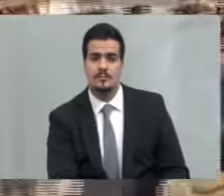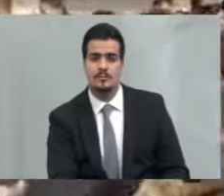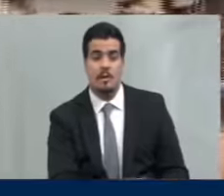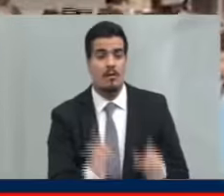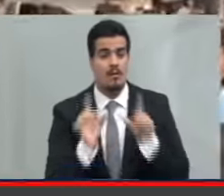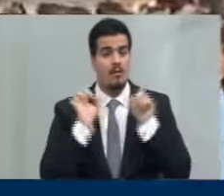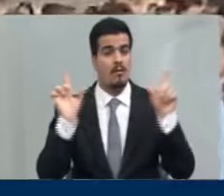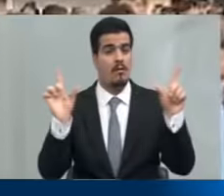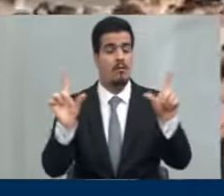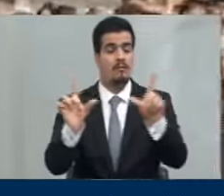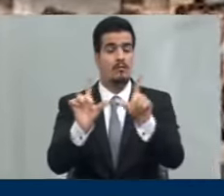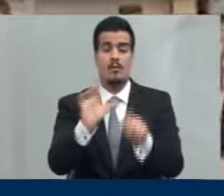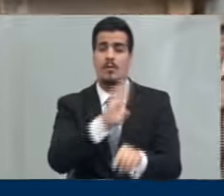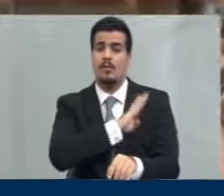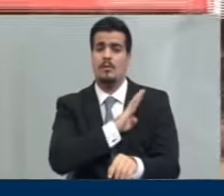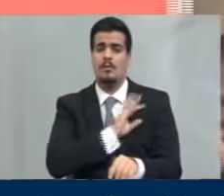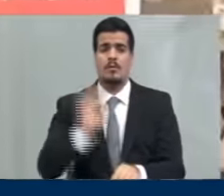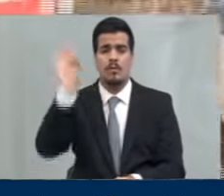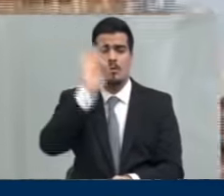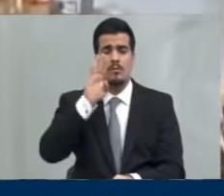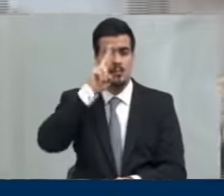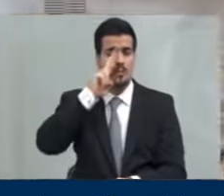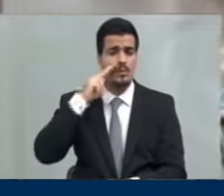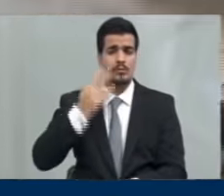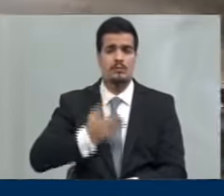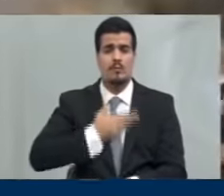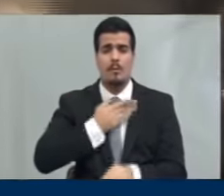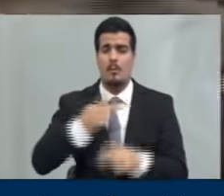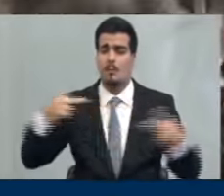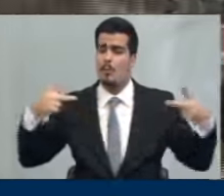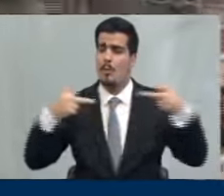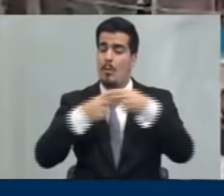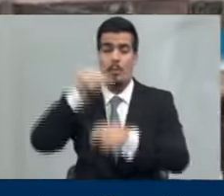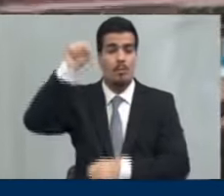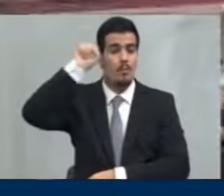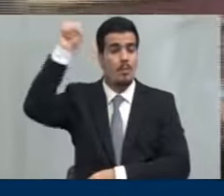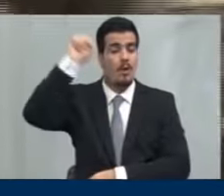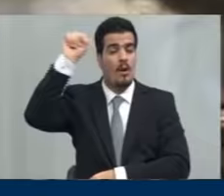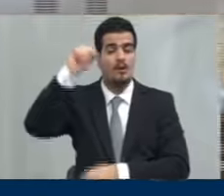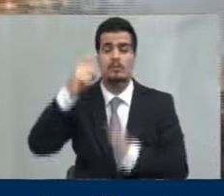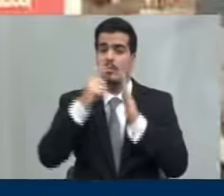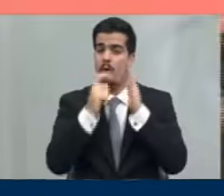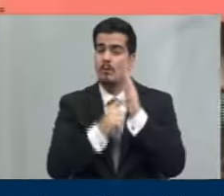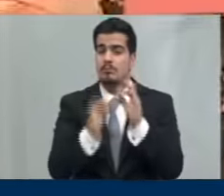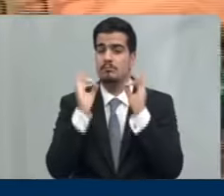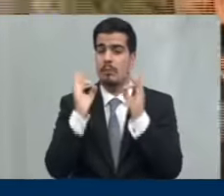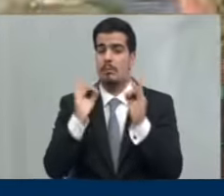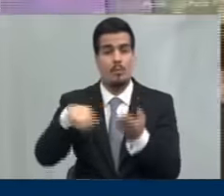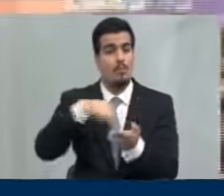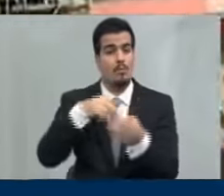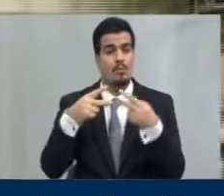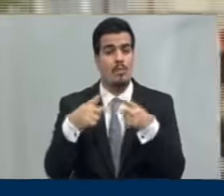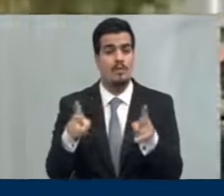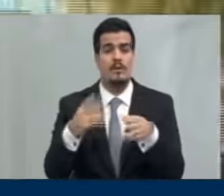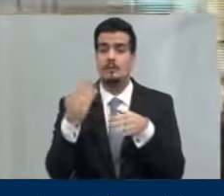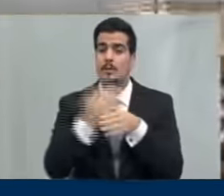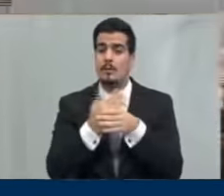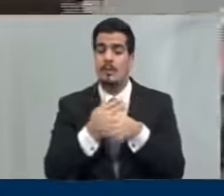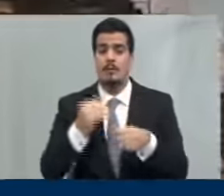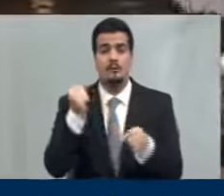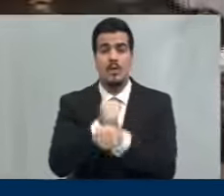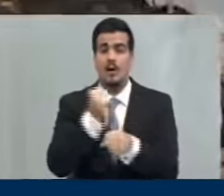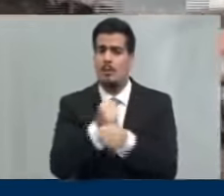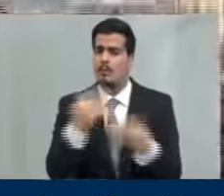اللجنة الأمنية في إقليم كردستان تمنع التظاهرات غير المجازة وتطلق يد القوات الأمنية للتعامل